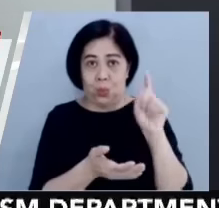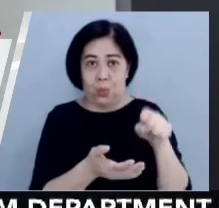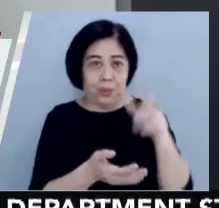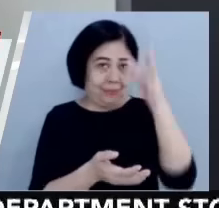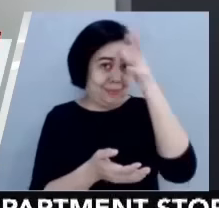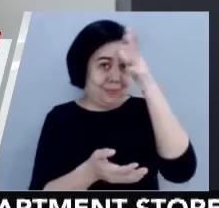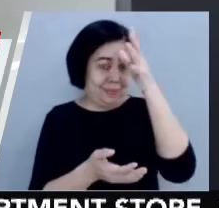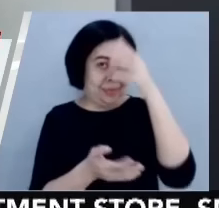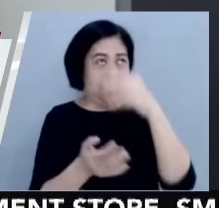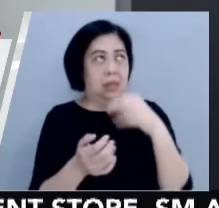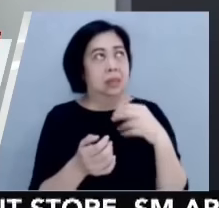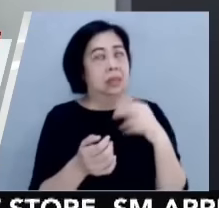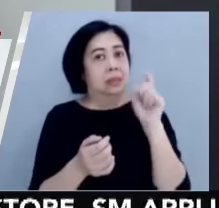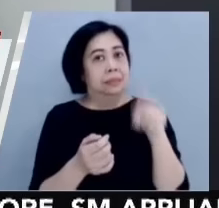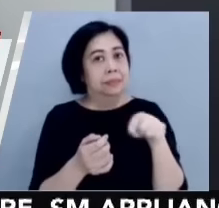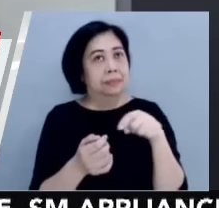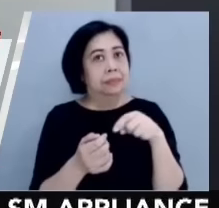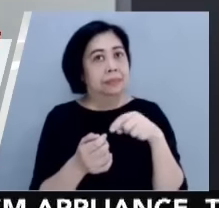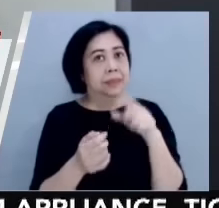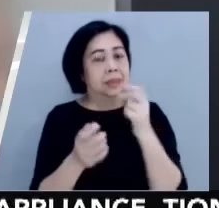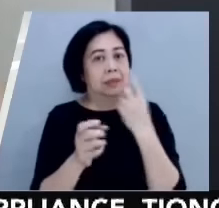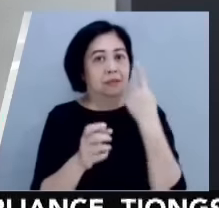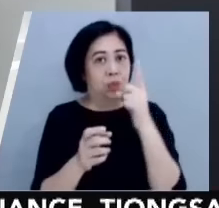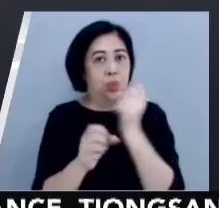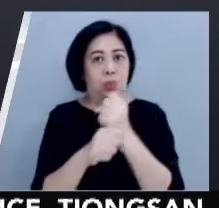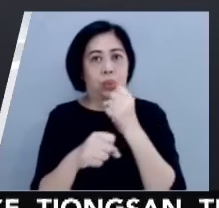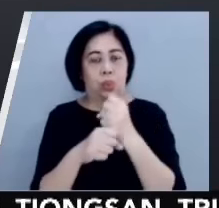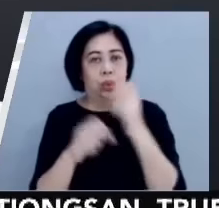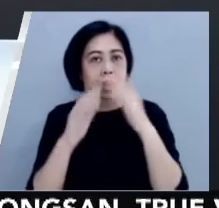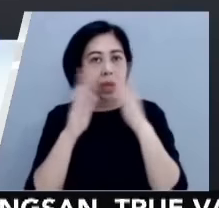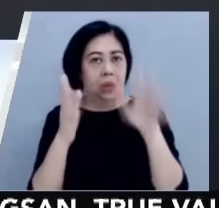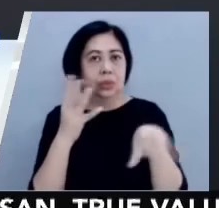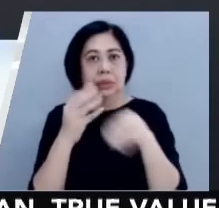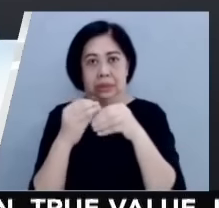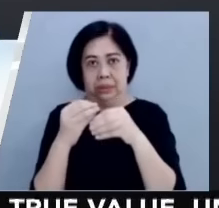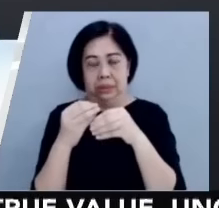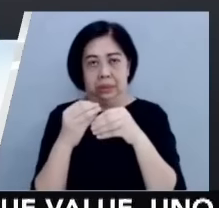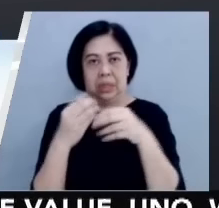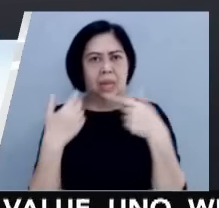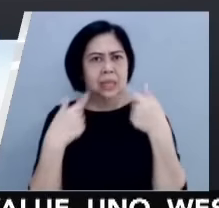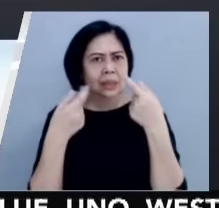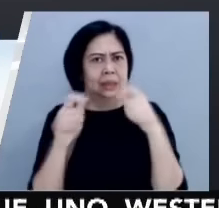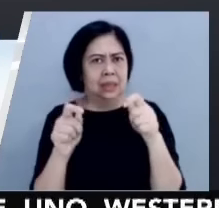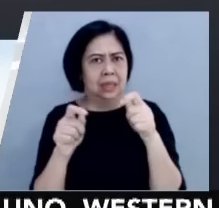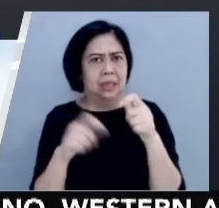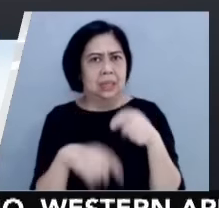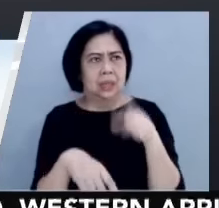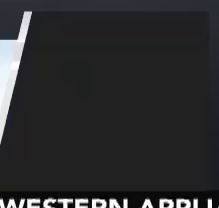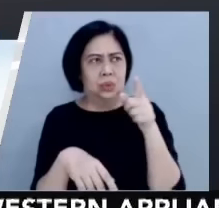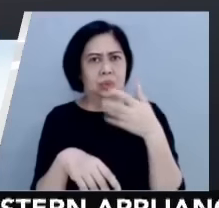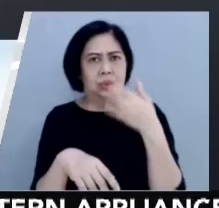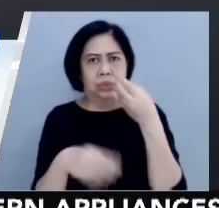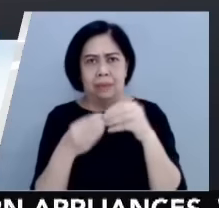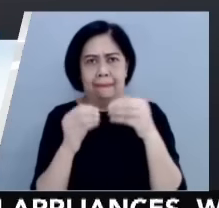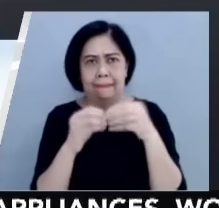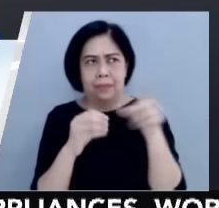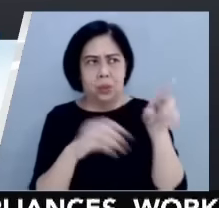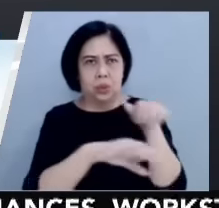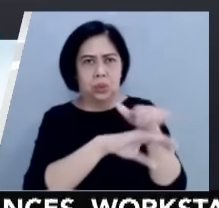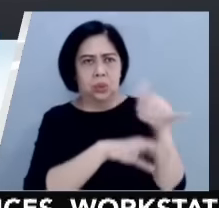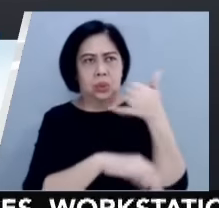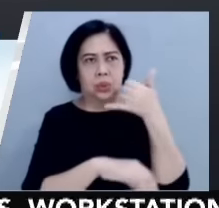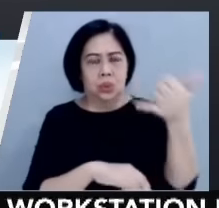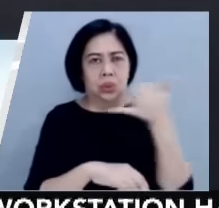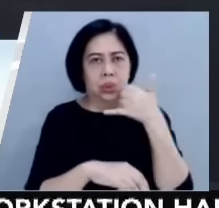is dapat nga po mapagawa po ng bahay namin. Pandagdag, nag-try akong i-call yung number po ng nasendan. Ano na po, out